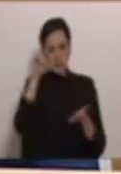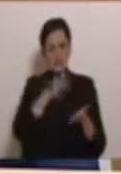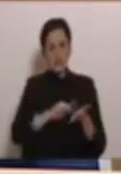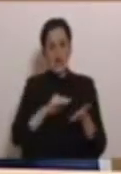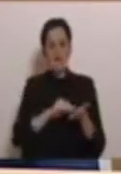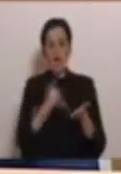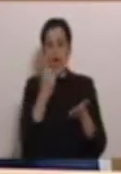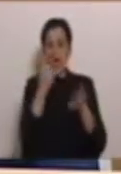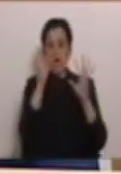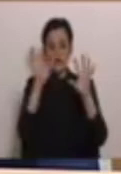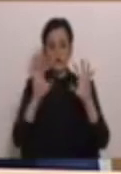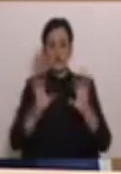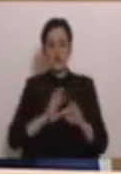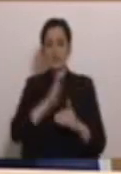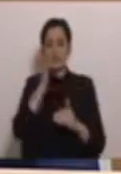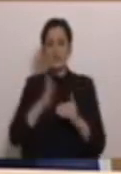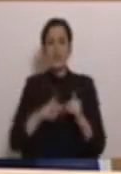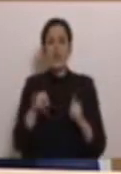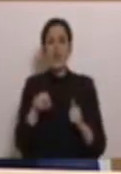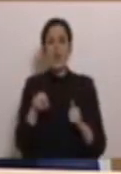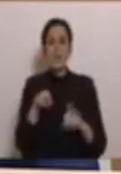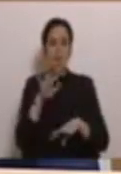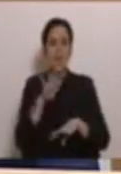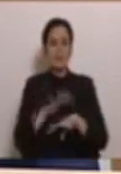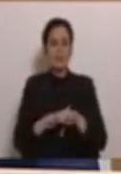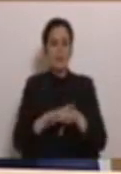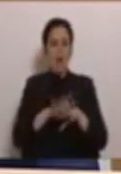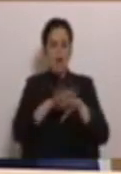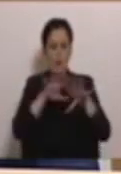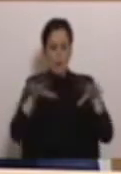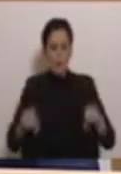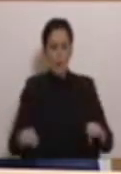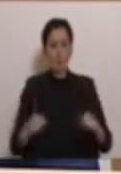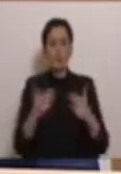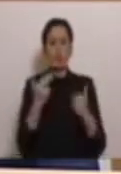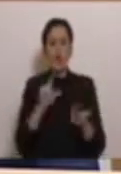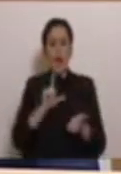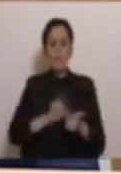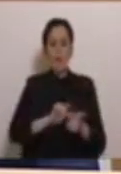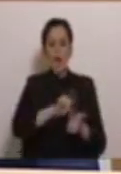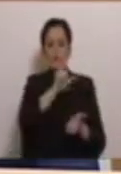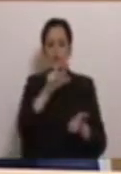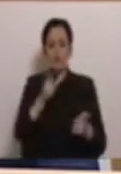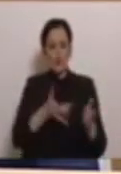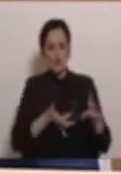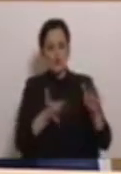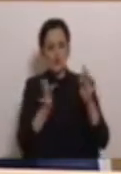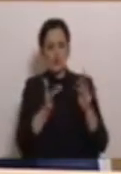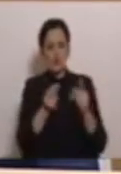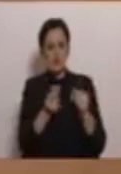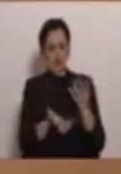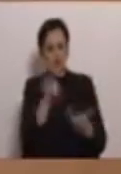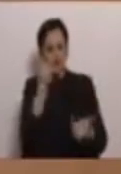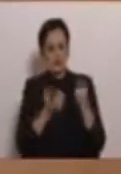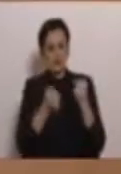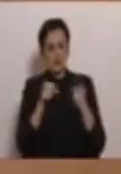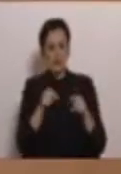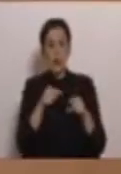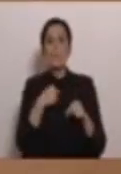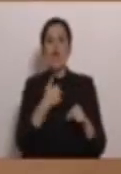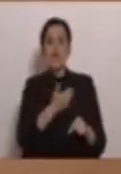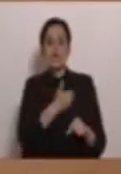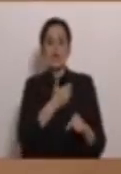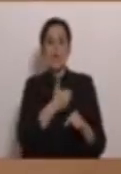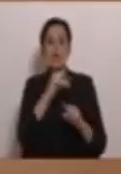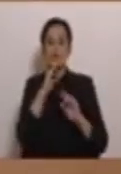რომლითაც დასრულდება ლიბერტი ბანკის მონოპოლია და პენსიონერების ძარცვა ამ ქვეყანაში. მე იმედი მაქვს, რომ უმრავლესობაში არ